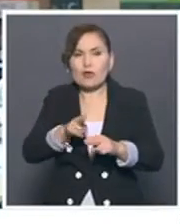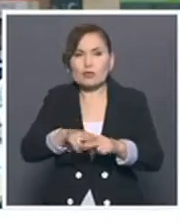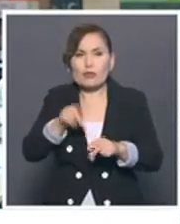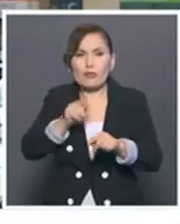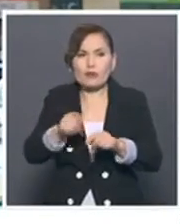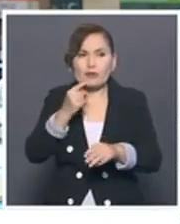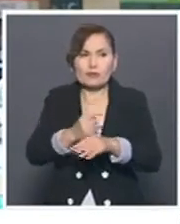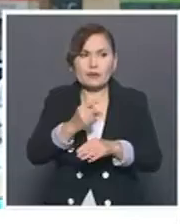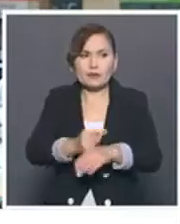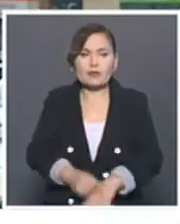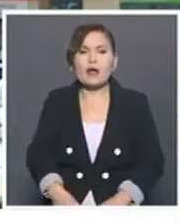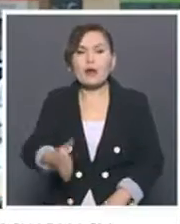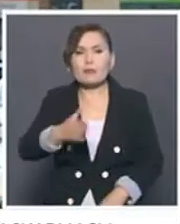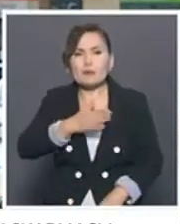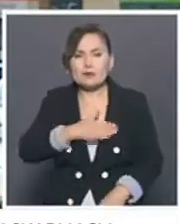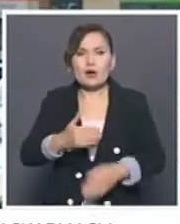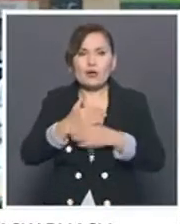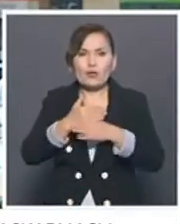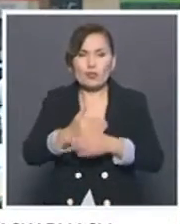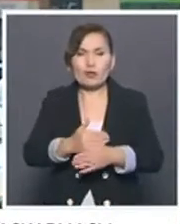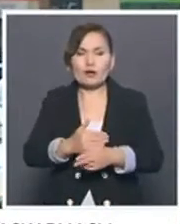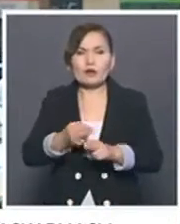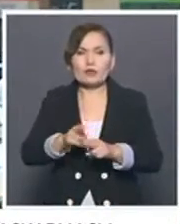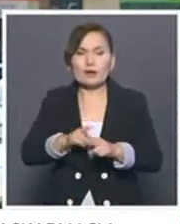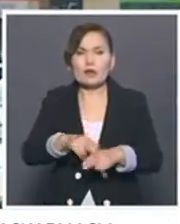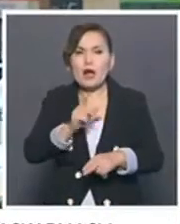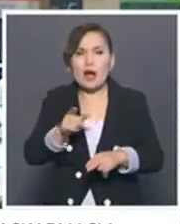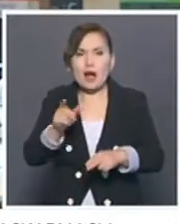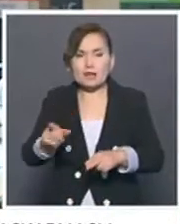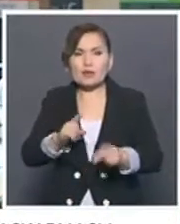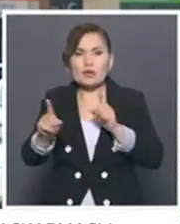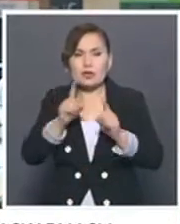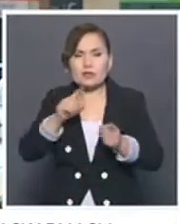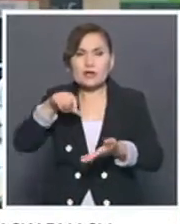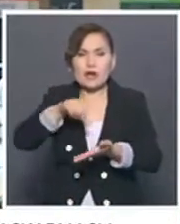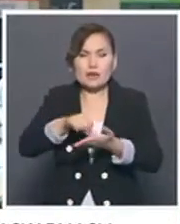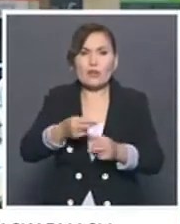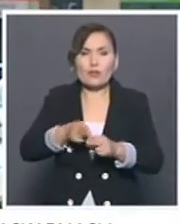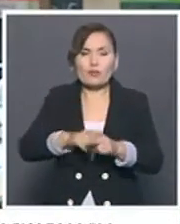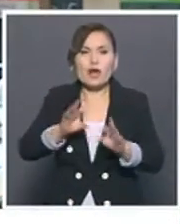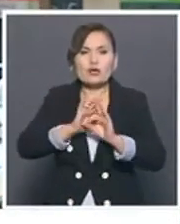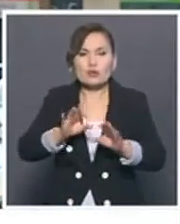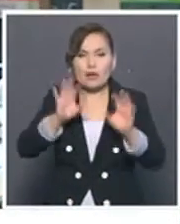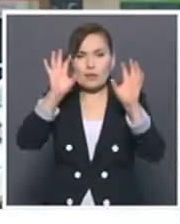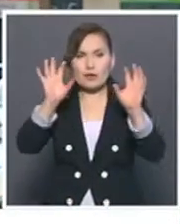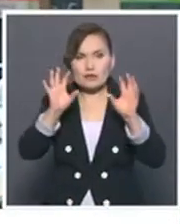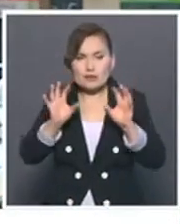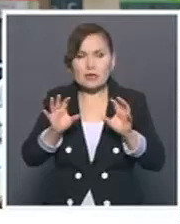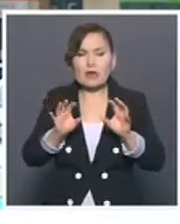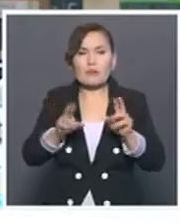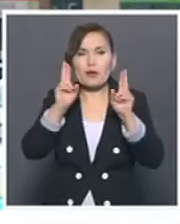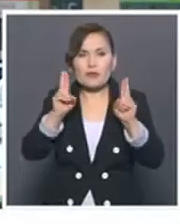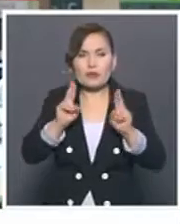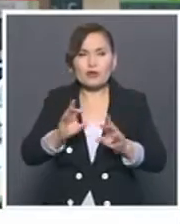Енді бізден бар болатын көмек қазір тұрғындармен жиналысқа қатысып, түсіндіріп, мына заңның жаңа нормаларын